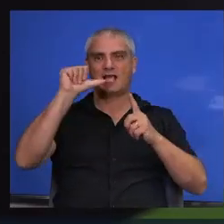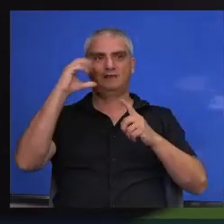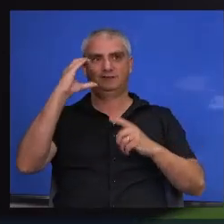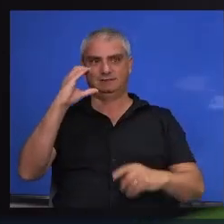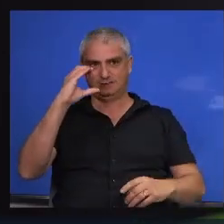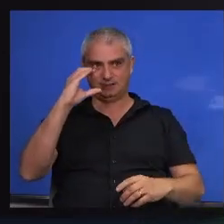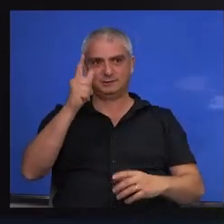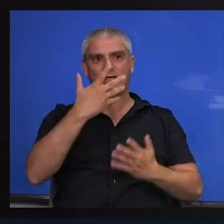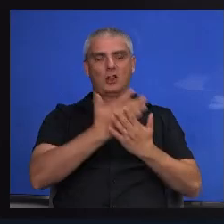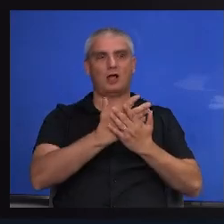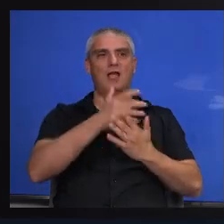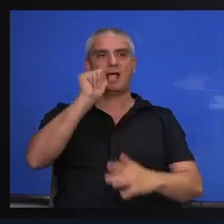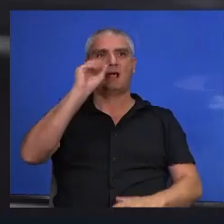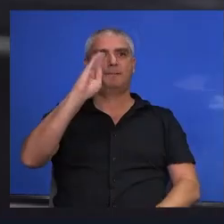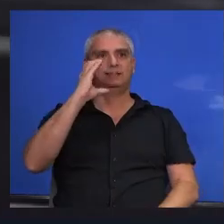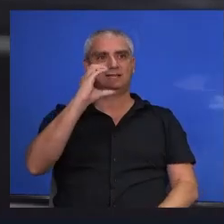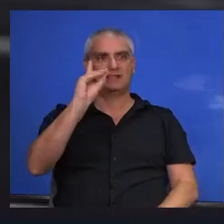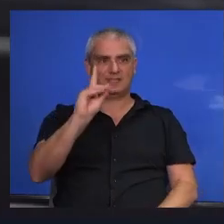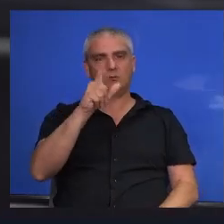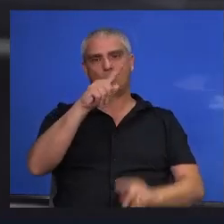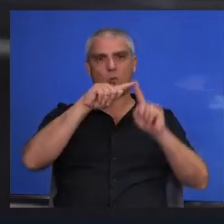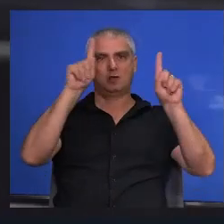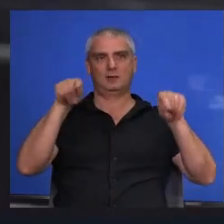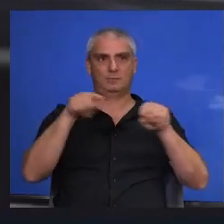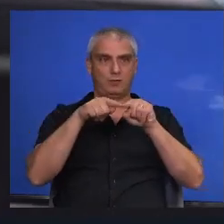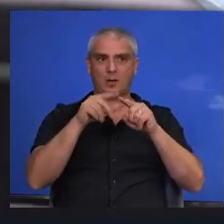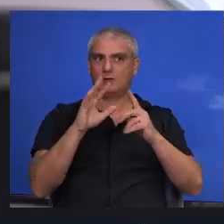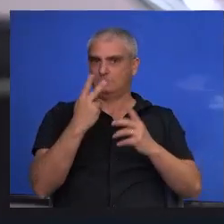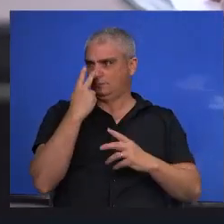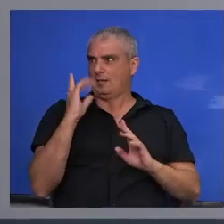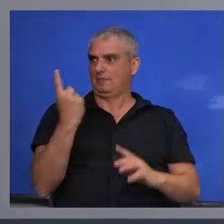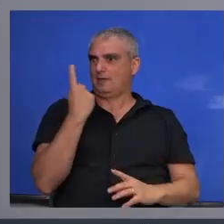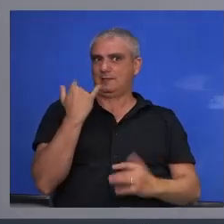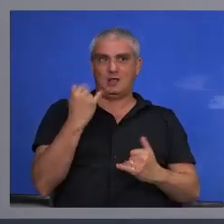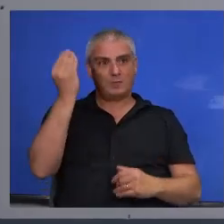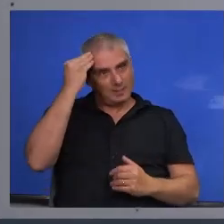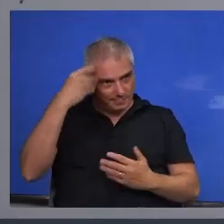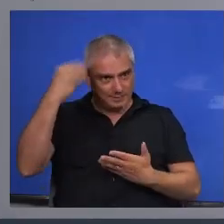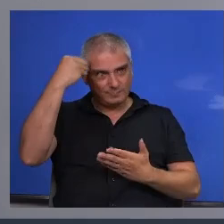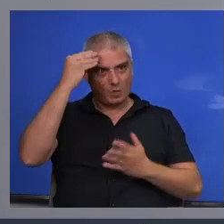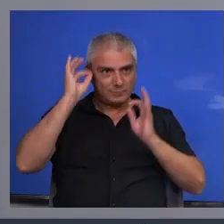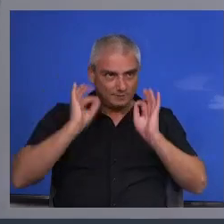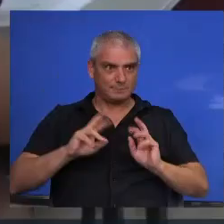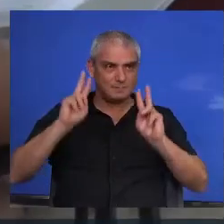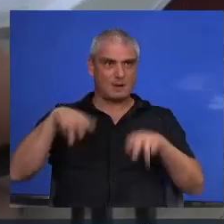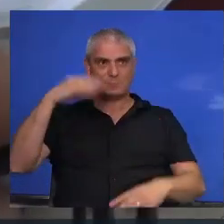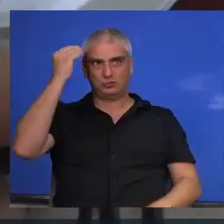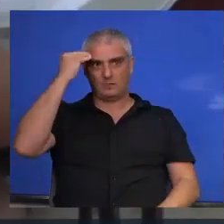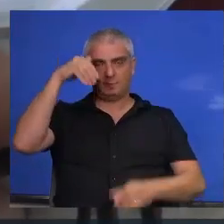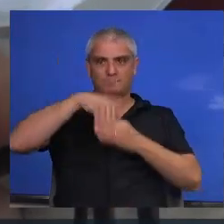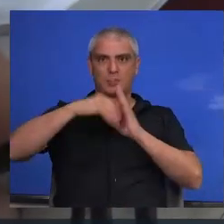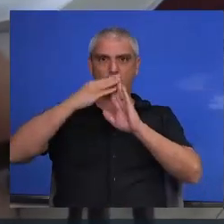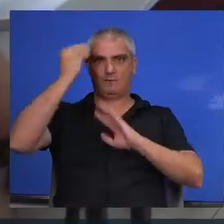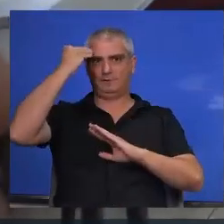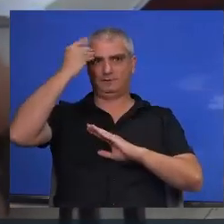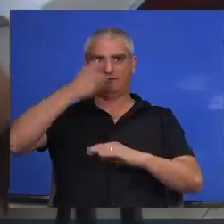להוכיח ש-ABCD הוא ריבוע. זה מראה די נדיר היום, תלמידים לומדים, ממש לומדים, בבית הספר. מה אתם